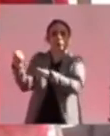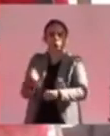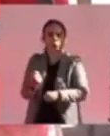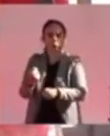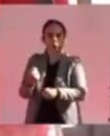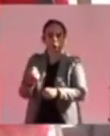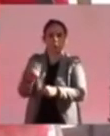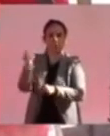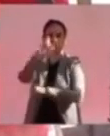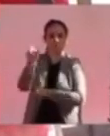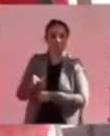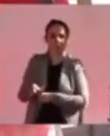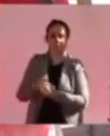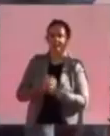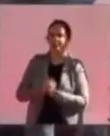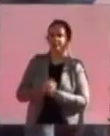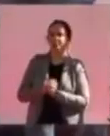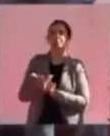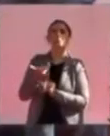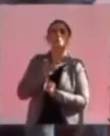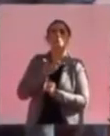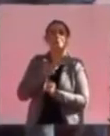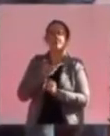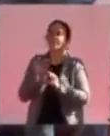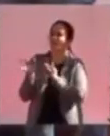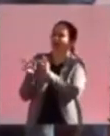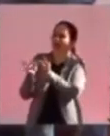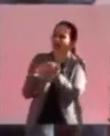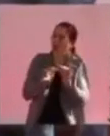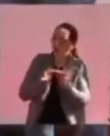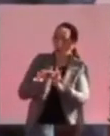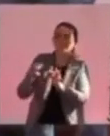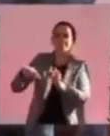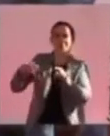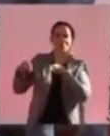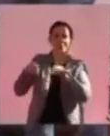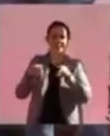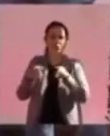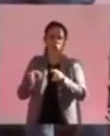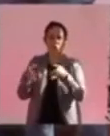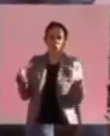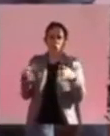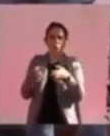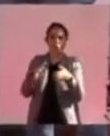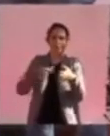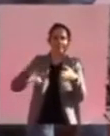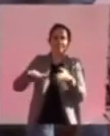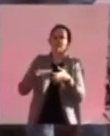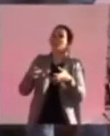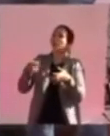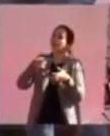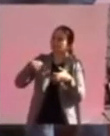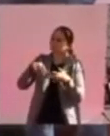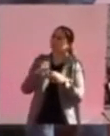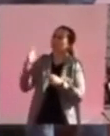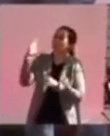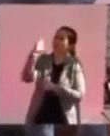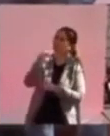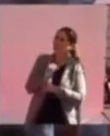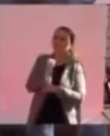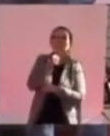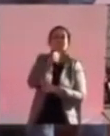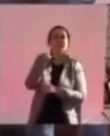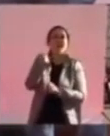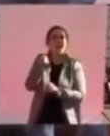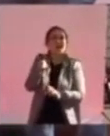che hanno caratterizzato le prime tappe del nostro viaggio collettivo abbiamo appreso che per rilanciare l'integrazione socio sanitaria